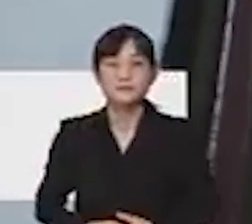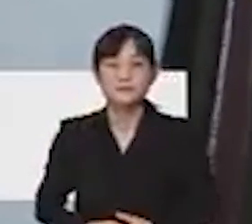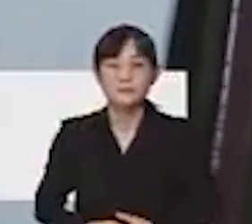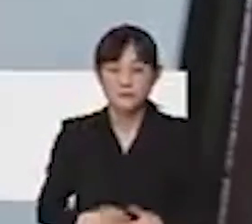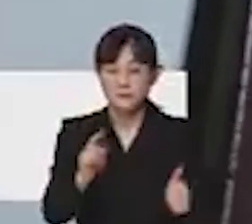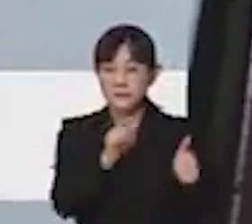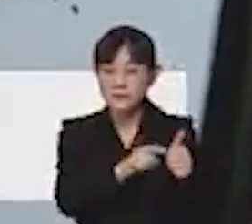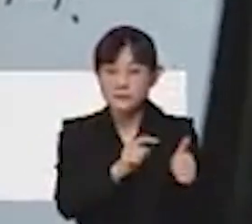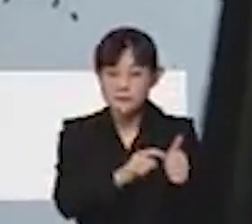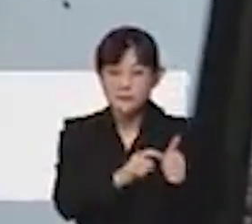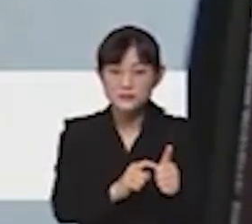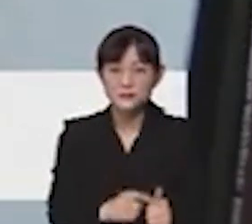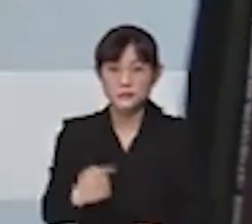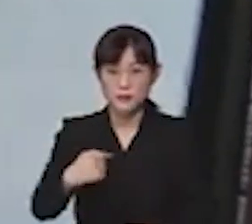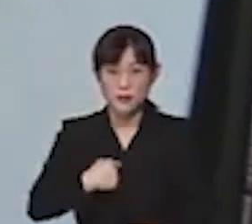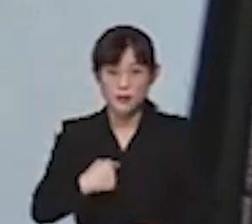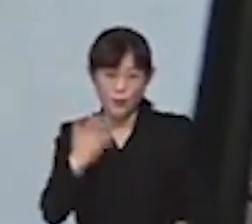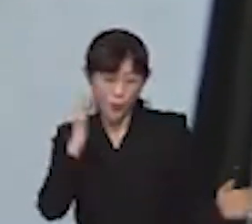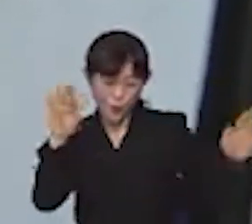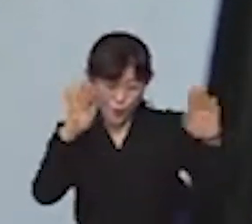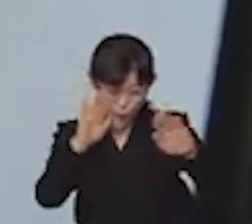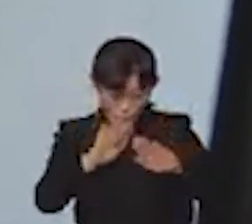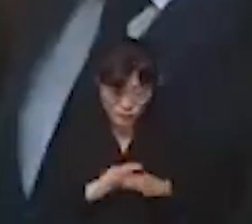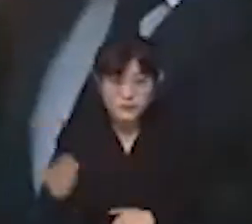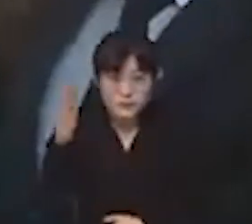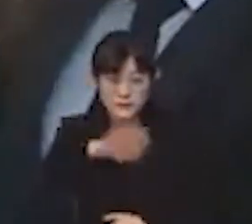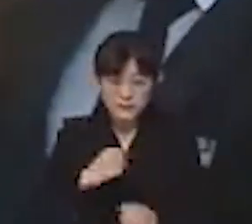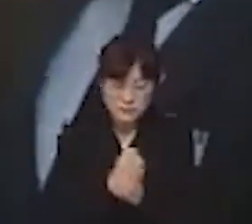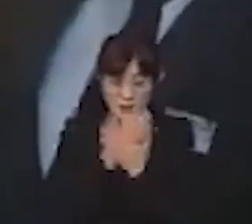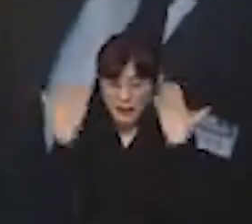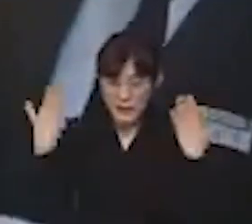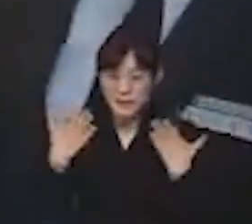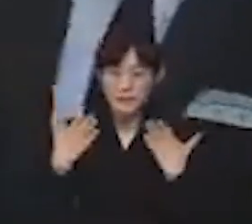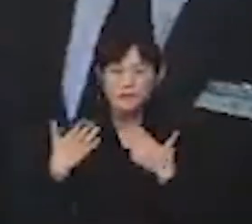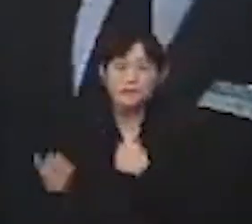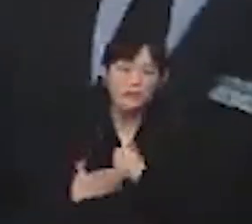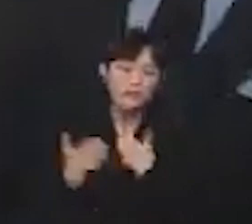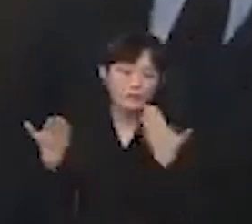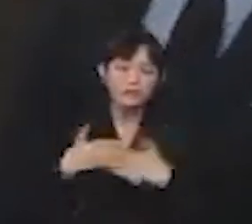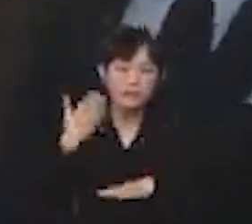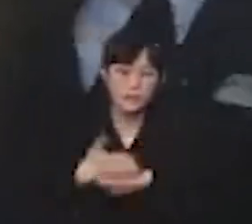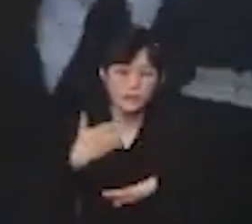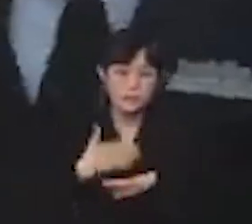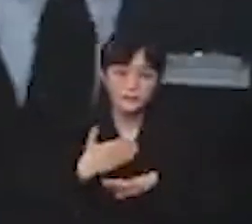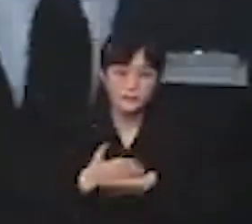전 씨는 저라는 어둠을 빛으로 밝혀주셔서 진심으로 감사드린다는 글도 남겼습니다.